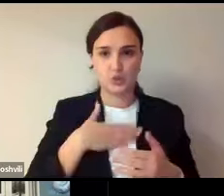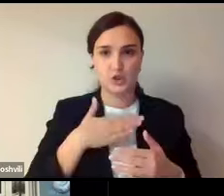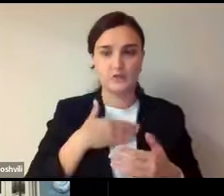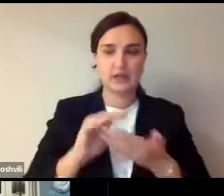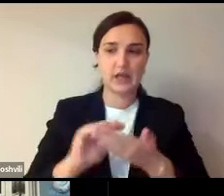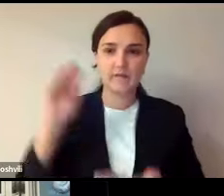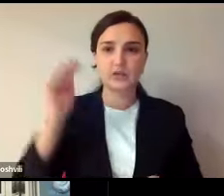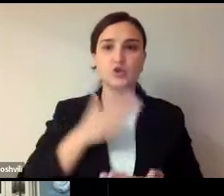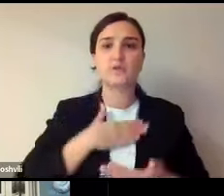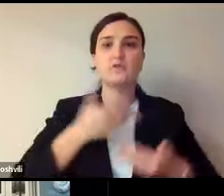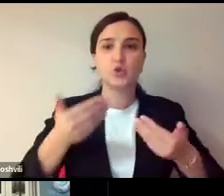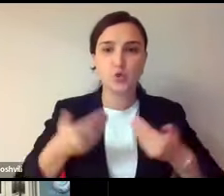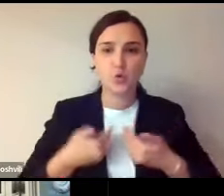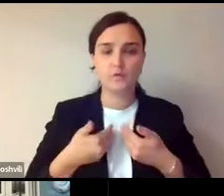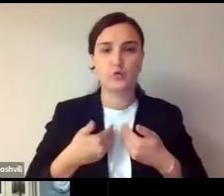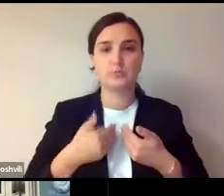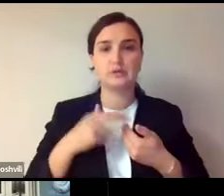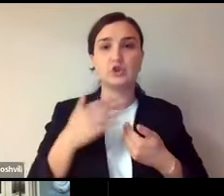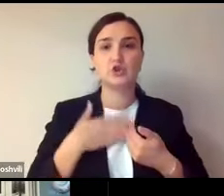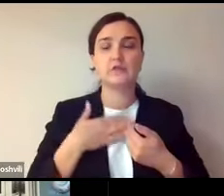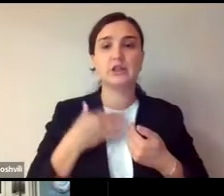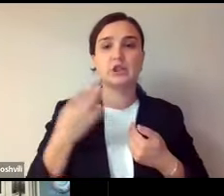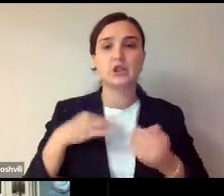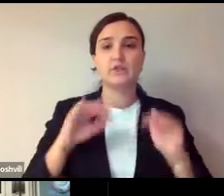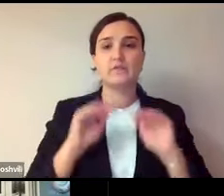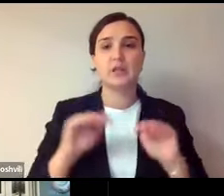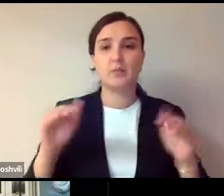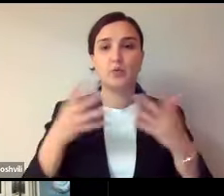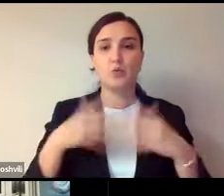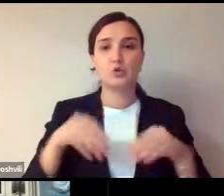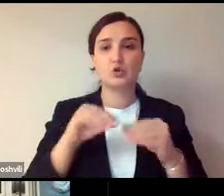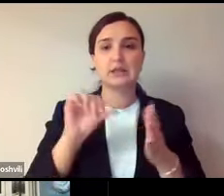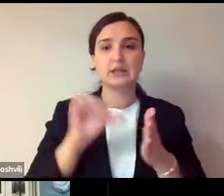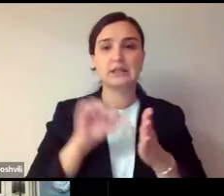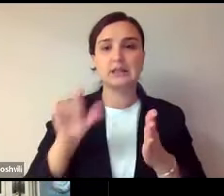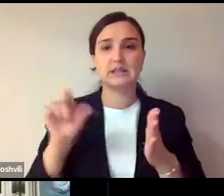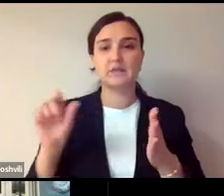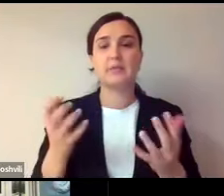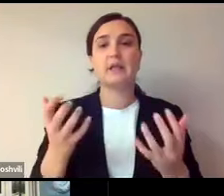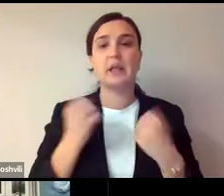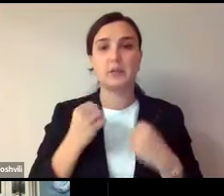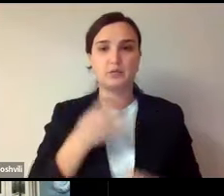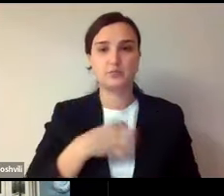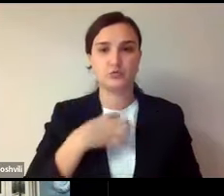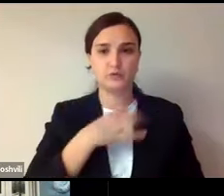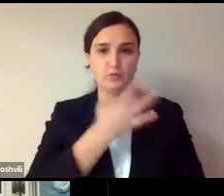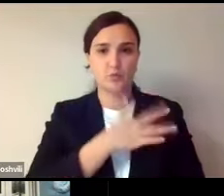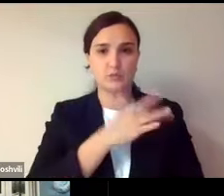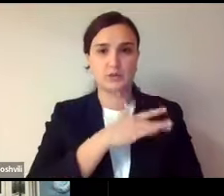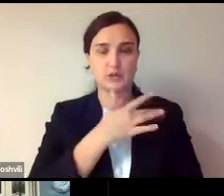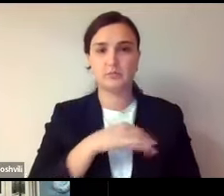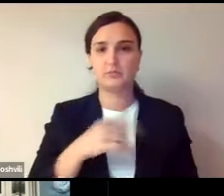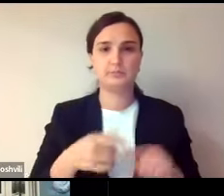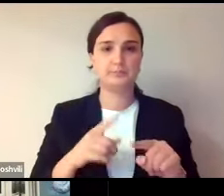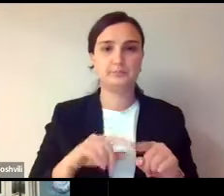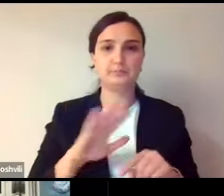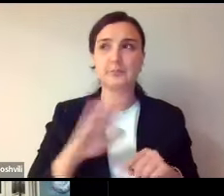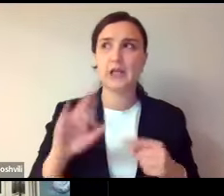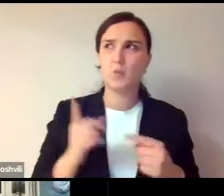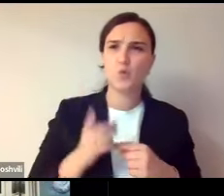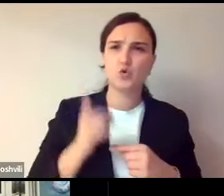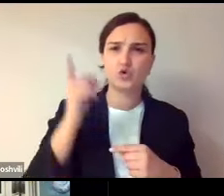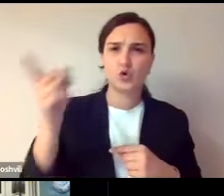და სადაც ჩვენი შვილები და ოჯახის წევრები იღებენ საერთოდ მნიშვნელოვან მომსახურებებს. არა მოშორები და